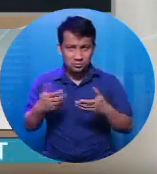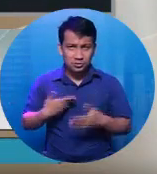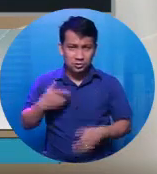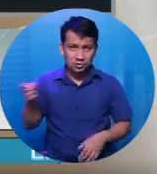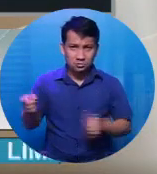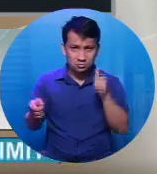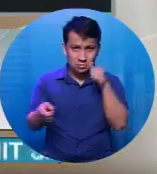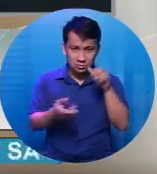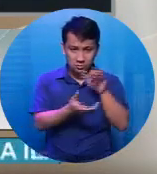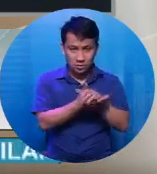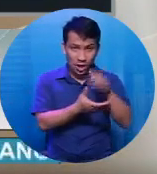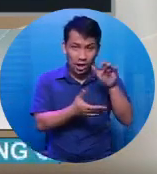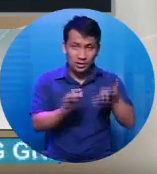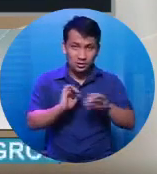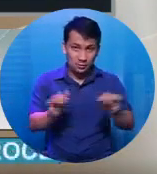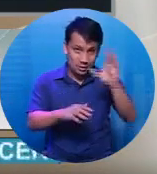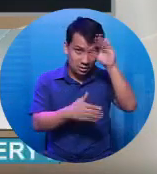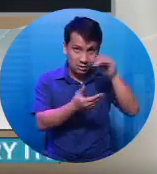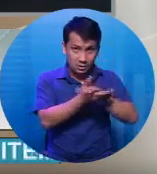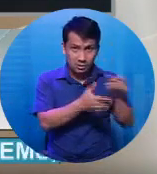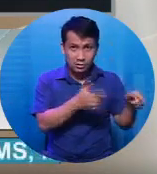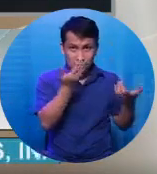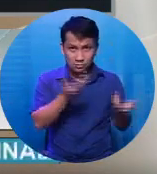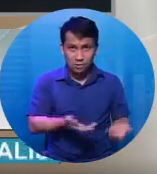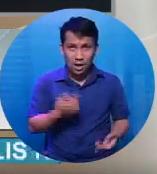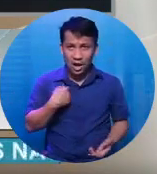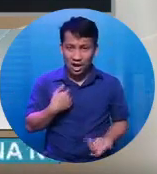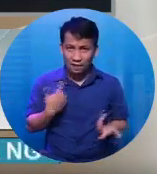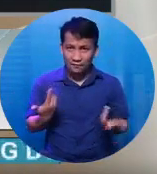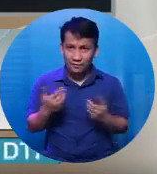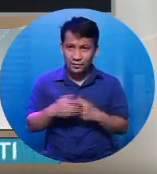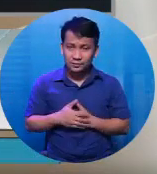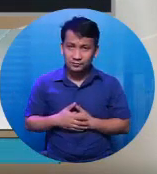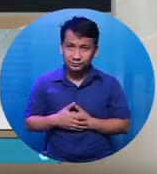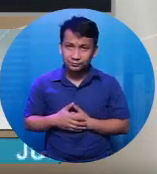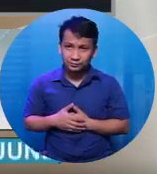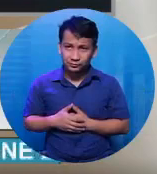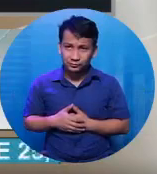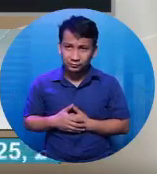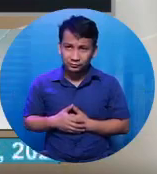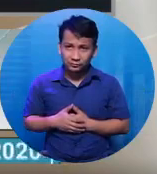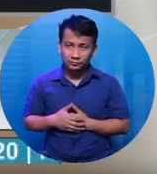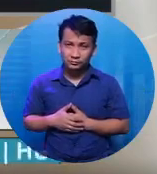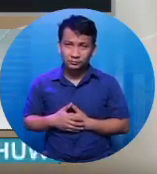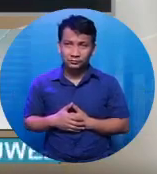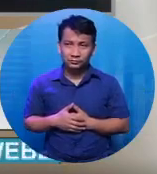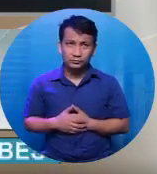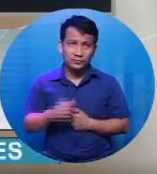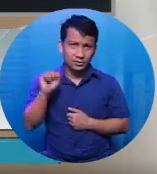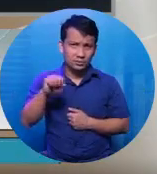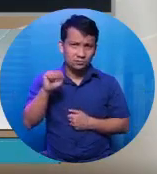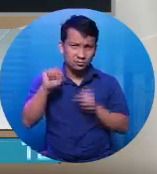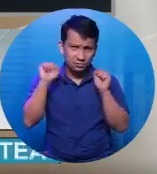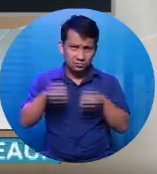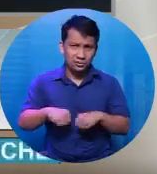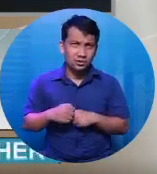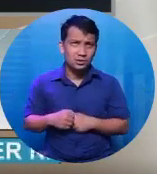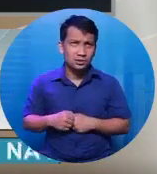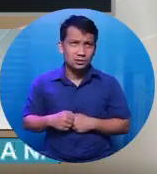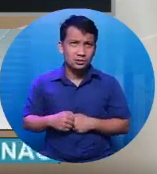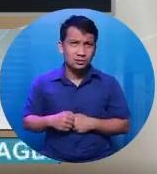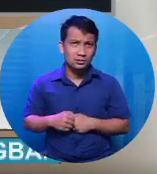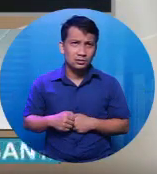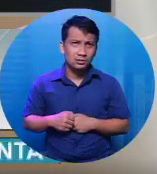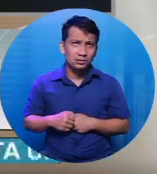niya, ay merong kalaguyo. Will it stand in court? Base yes, sa mga statement ng mga